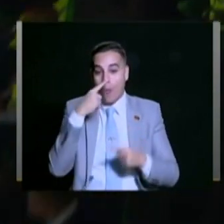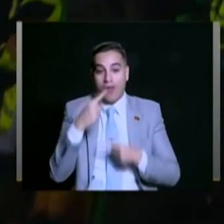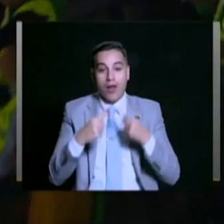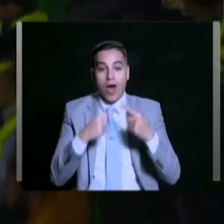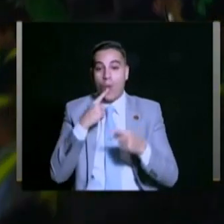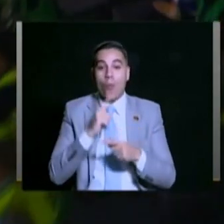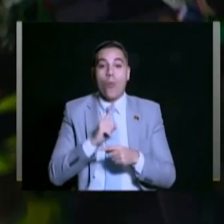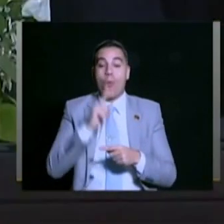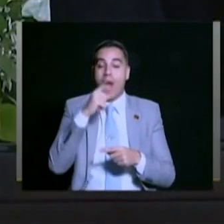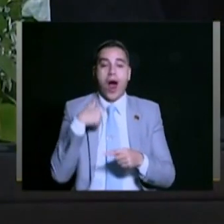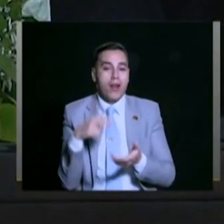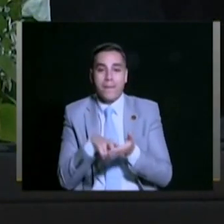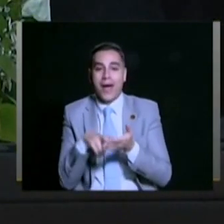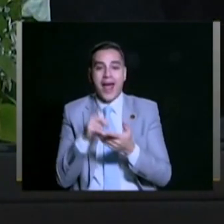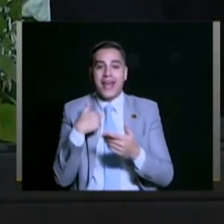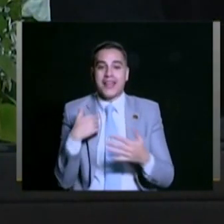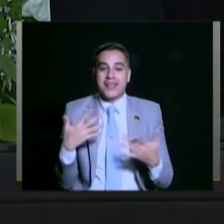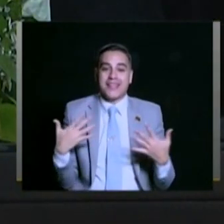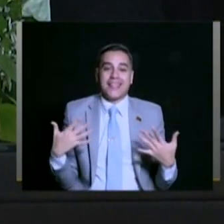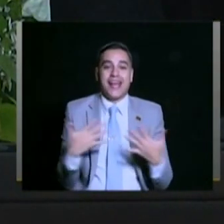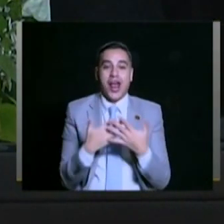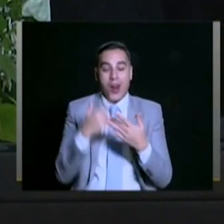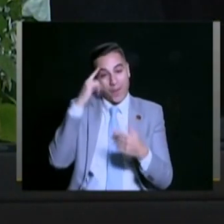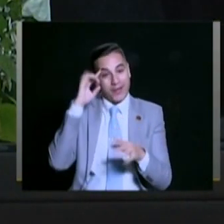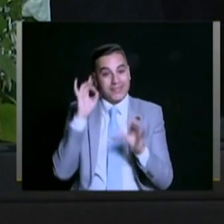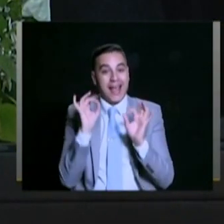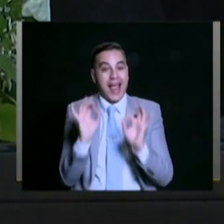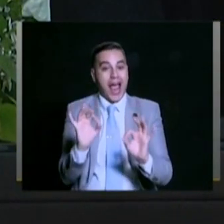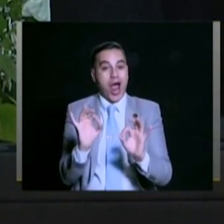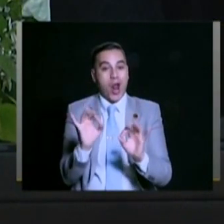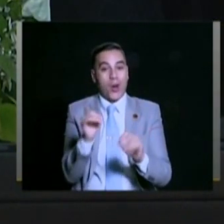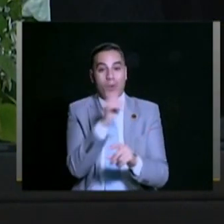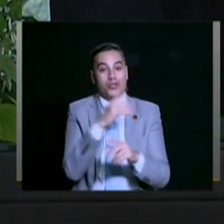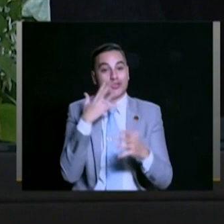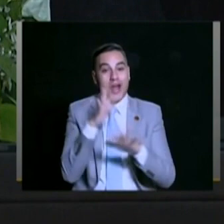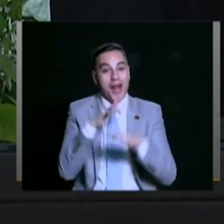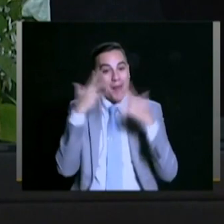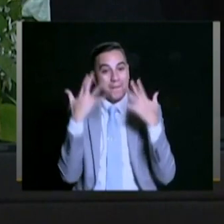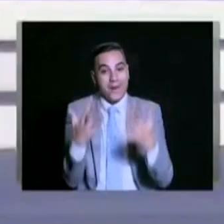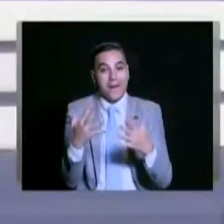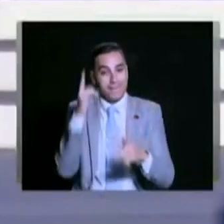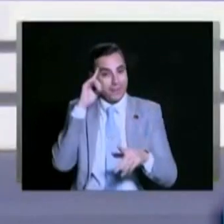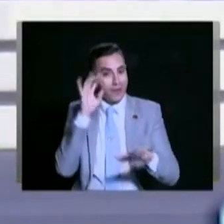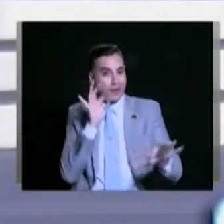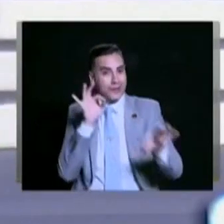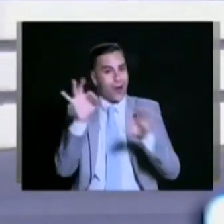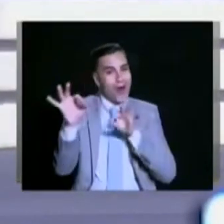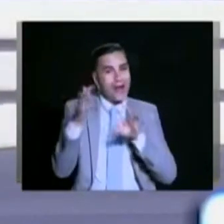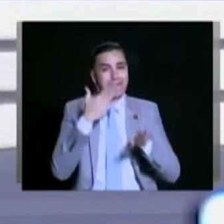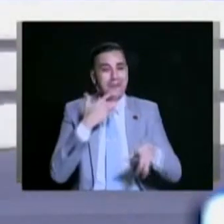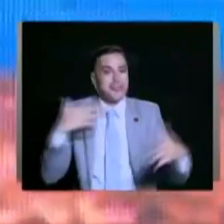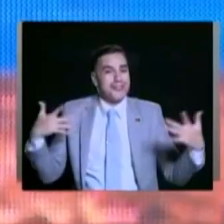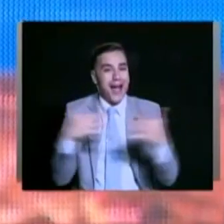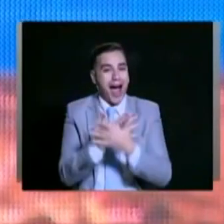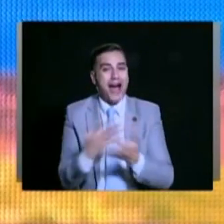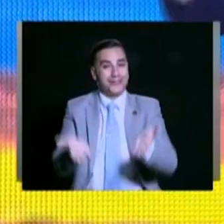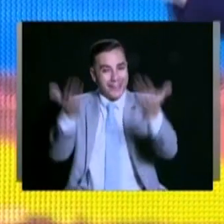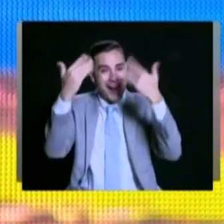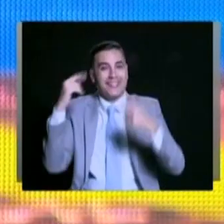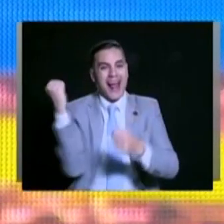لغه اشاره مصريه لغه اشاره كاس الكا بي اس ال يعني بتختلف من كل دوله لدوله وفي نفس الوقت